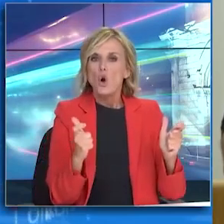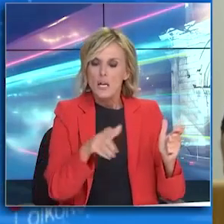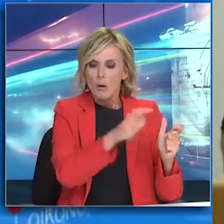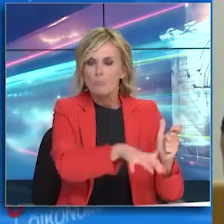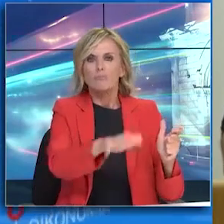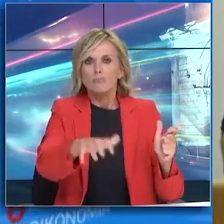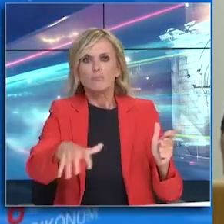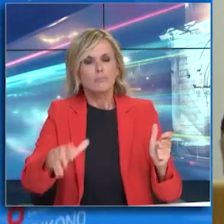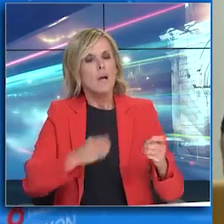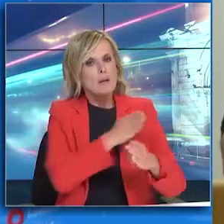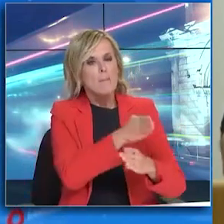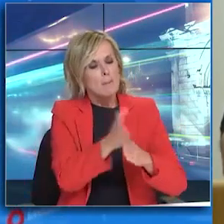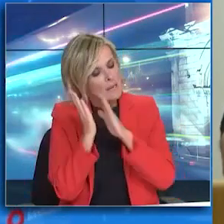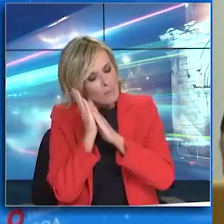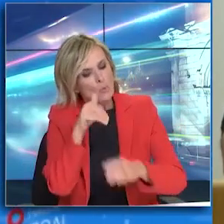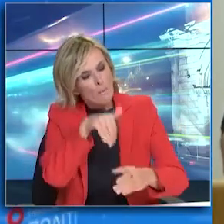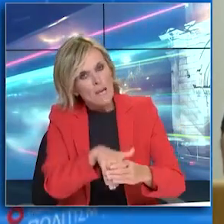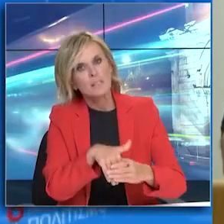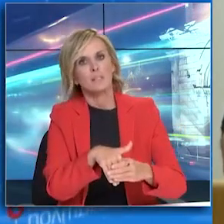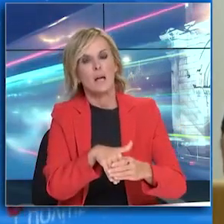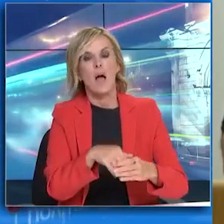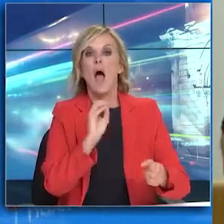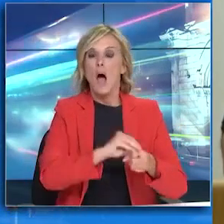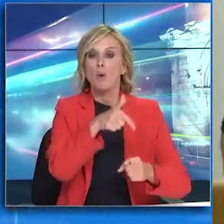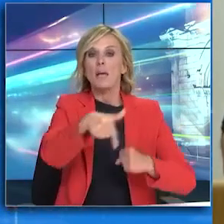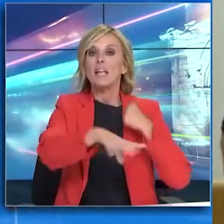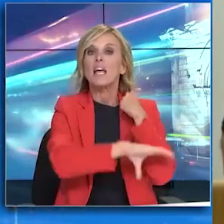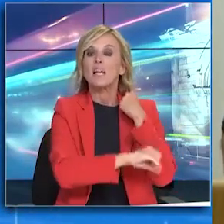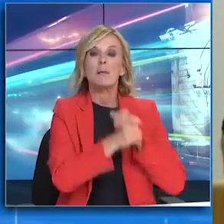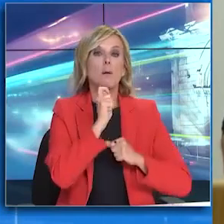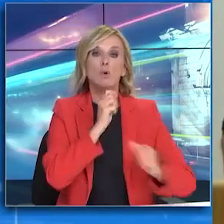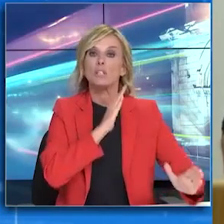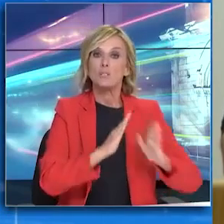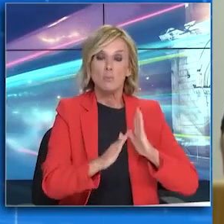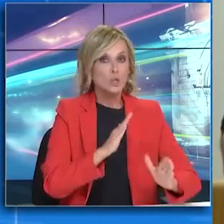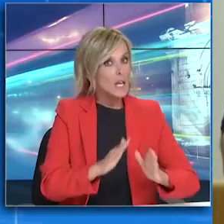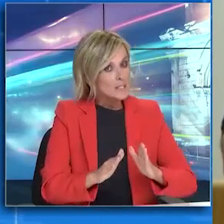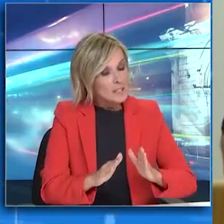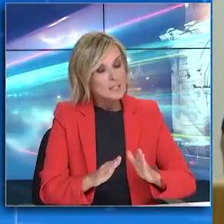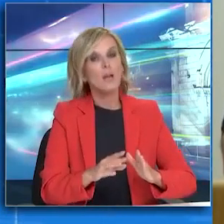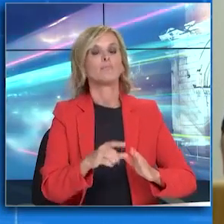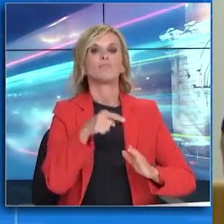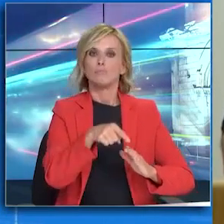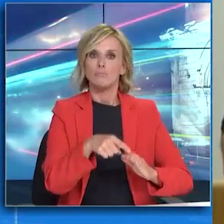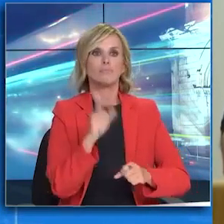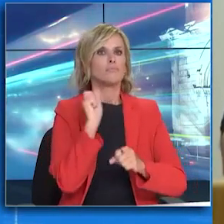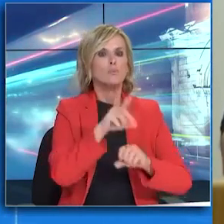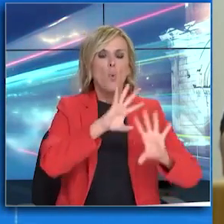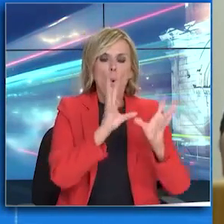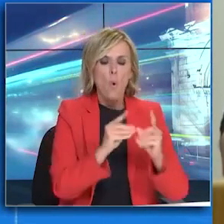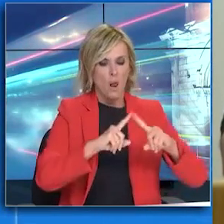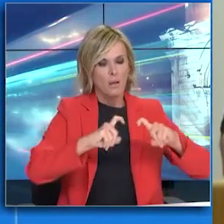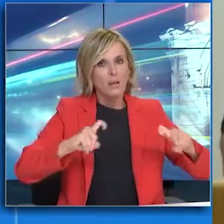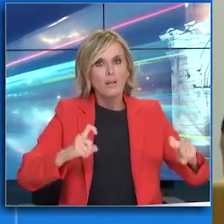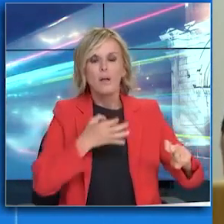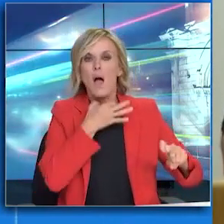κτίριο της Περιφερειακής Ενότητας στη Λιβαδιά. Η Γενική Γραμματεία Πολιτικής Προστασίας μερίμνησε και ήδη απέστειλε απαραίτητο εξοπλισμό ώστε να